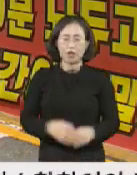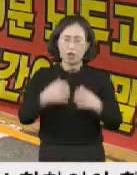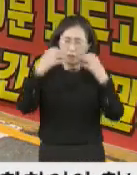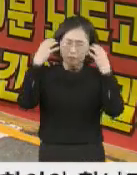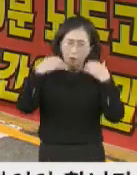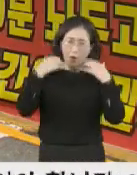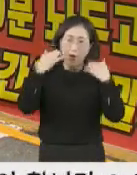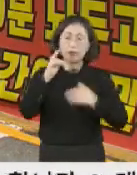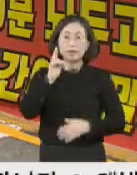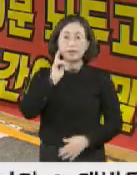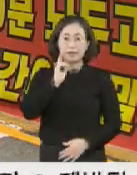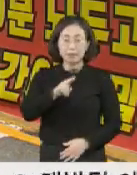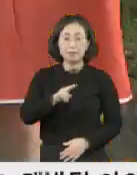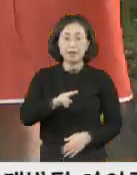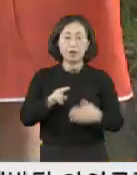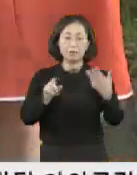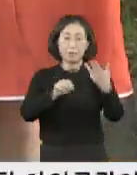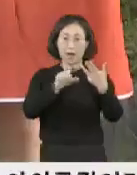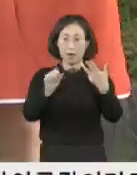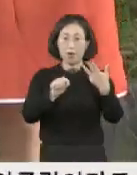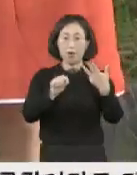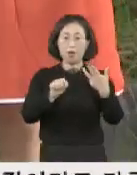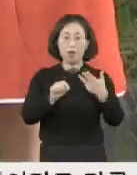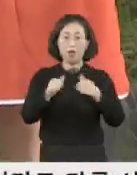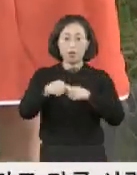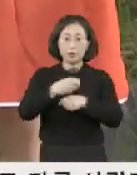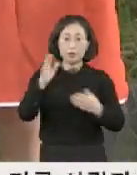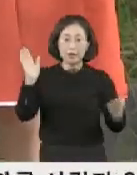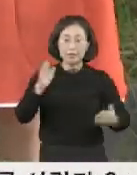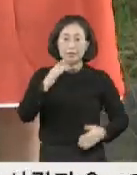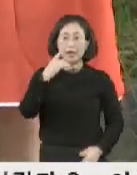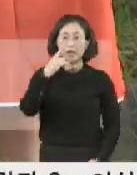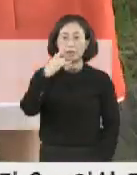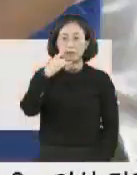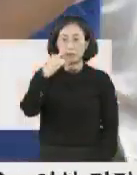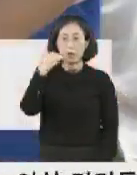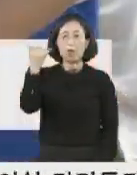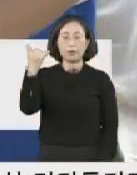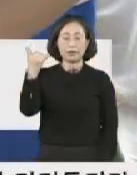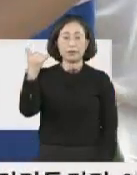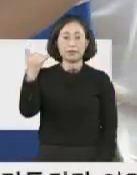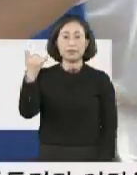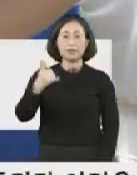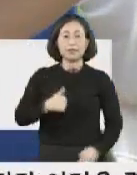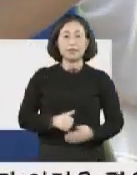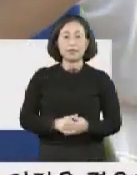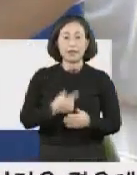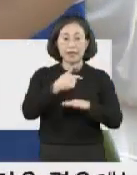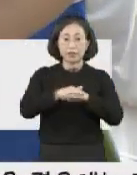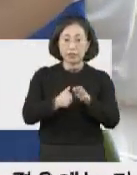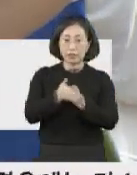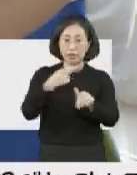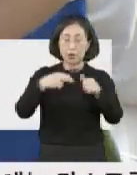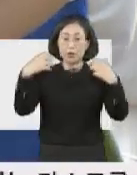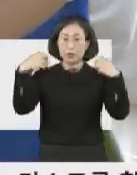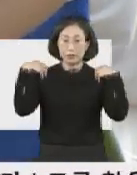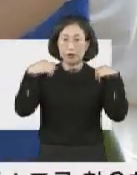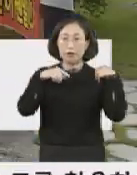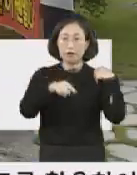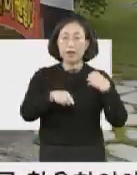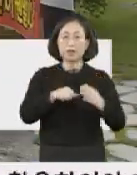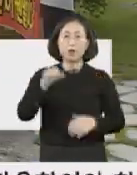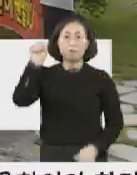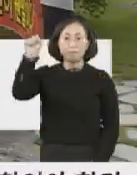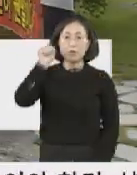무더위가 기승을 부렸던 지난 8월, 초등생 자녀를 둔 대전 지역 학부모들은 대전시 교육청의 중학교